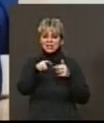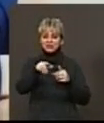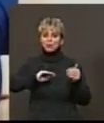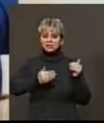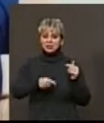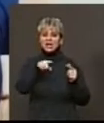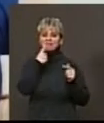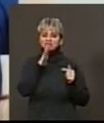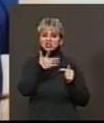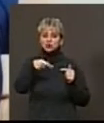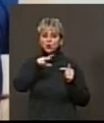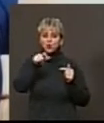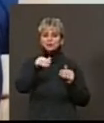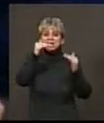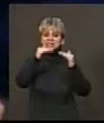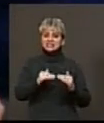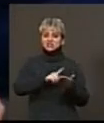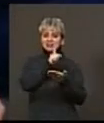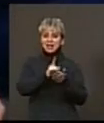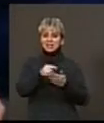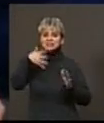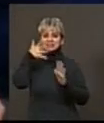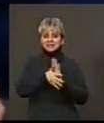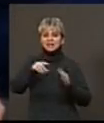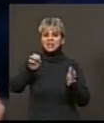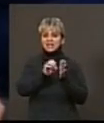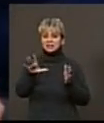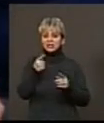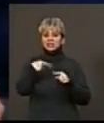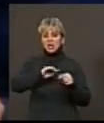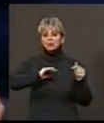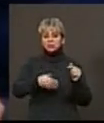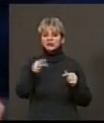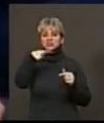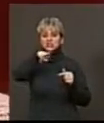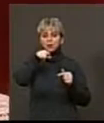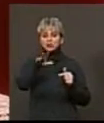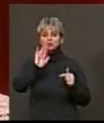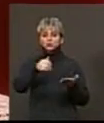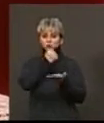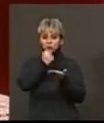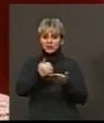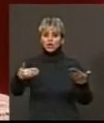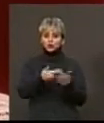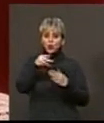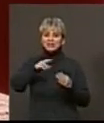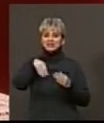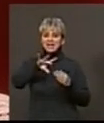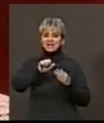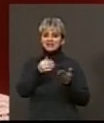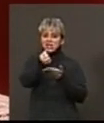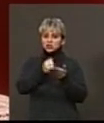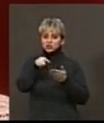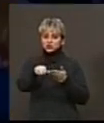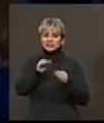предпринимательства. Говорил Василий Голубев и о снижении налогов и затрат на энергию для предпринимателей. Уже в декабре будут утверждены новые тарифы ресурсных